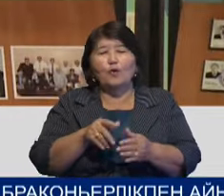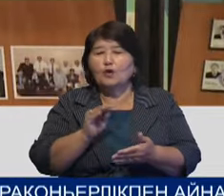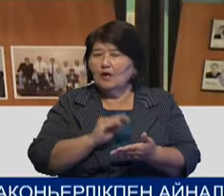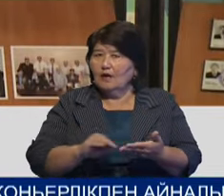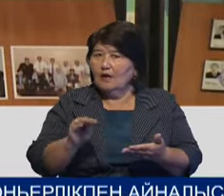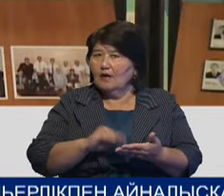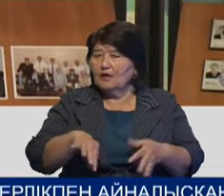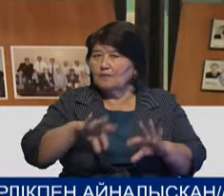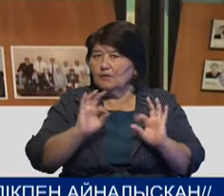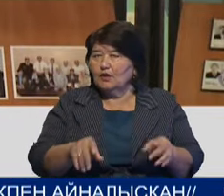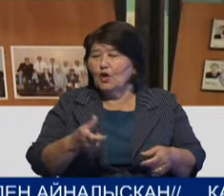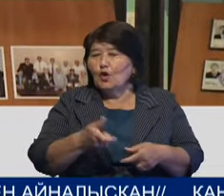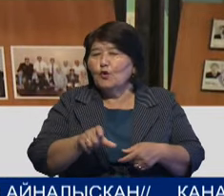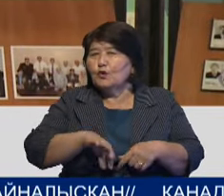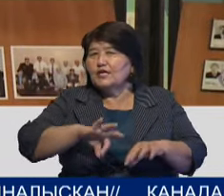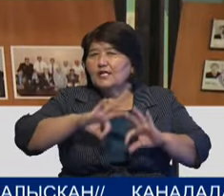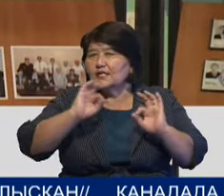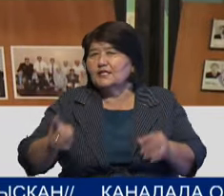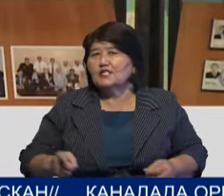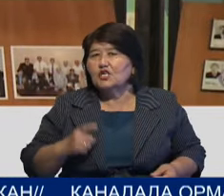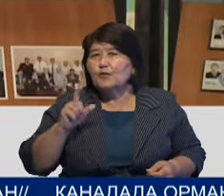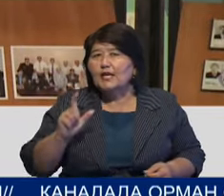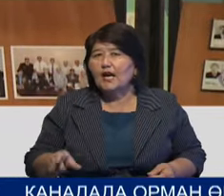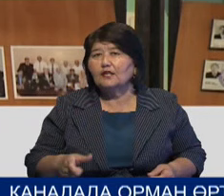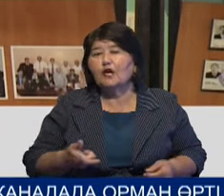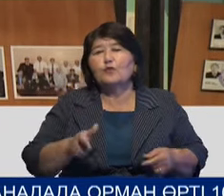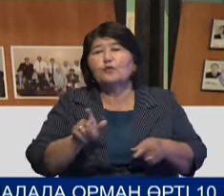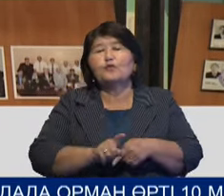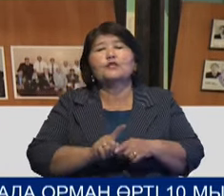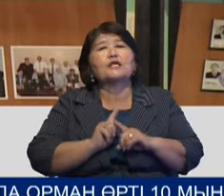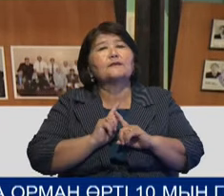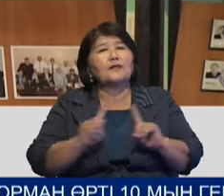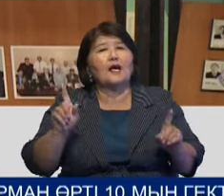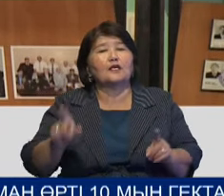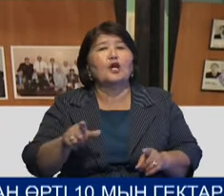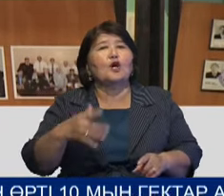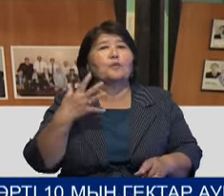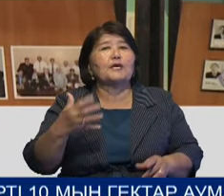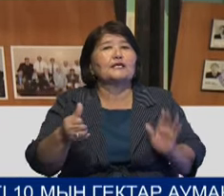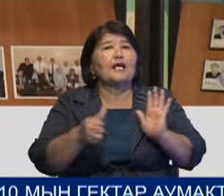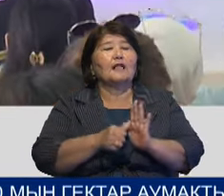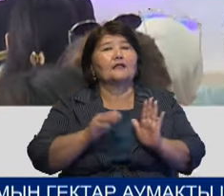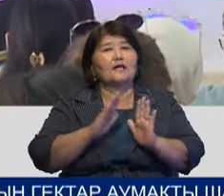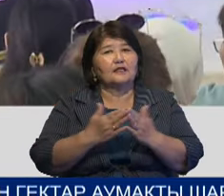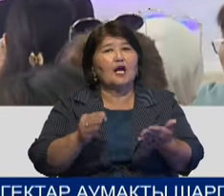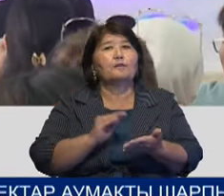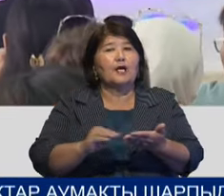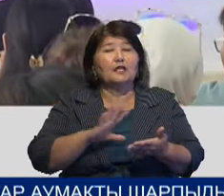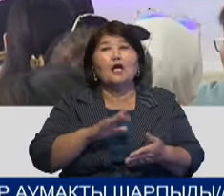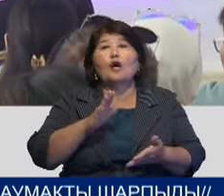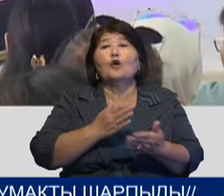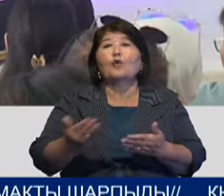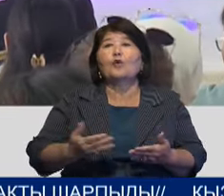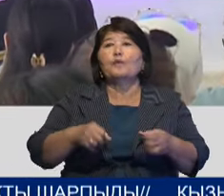қаламгерлігі, өте шебер адам, өте терең адам. Ол кісі 5-6 кітап жазып та кетті. Ғибрат ғұмыр